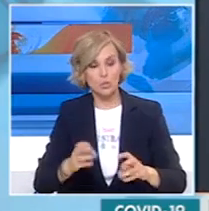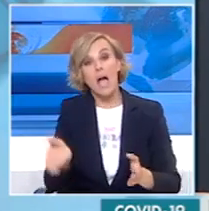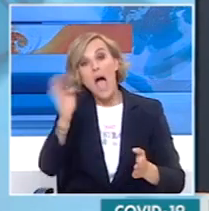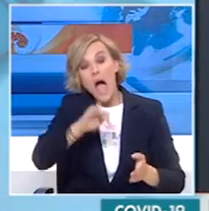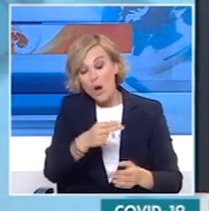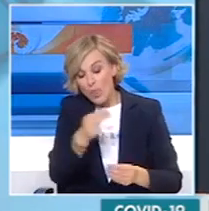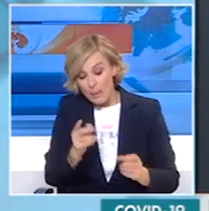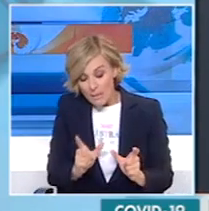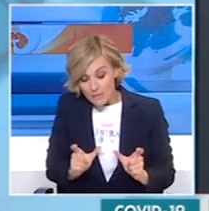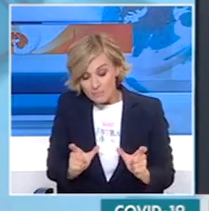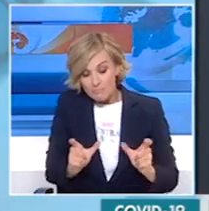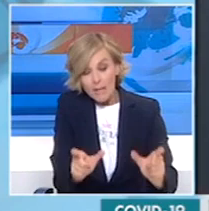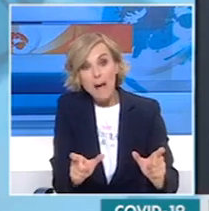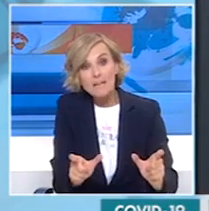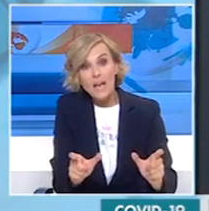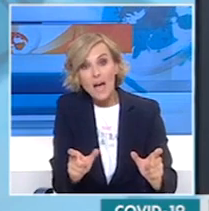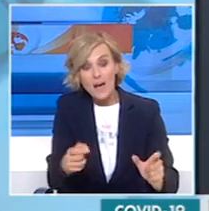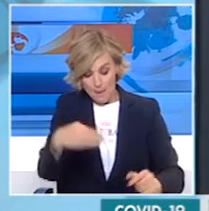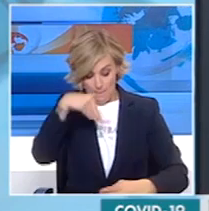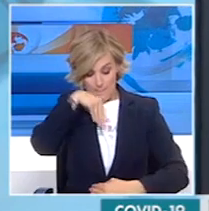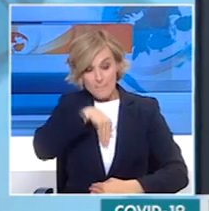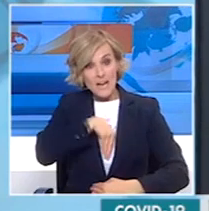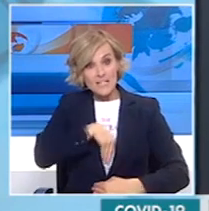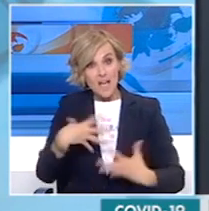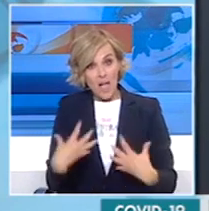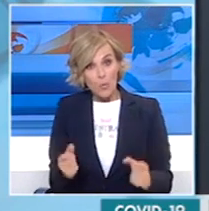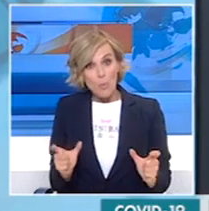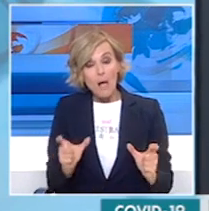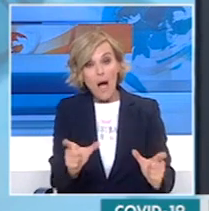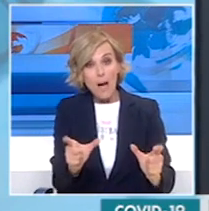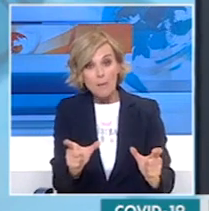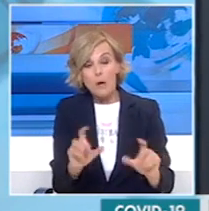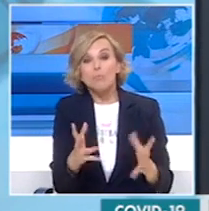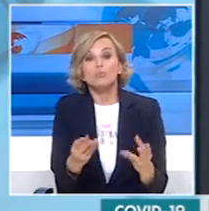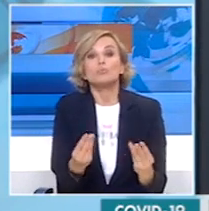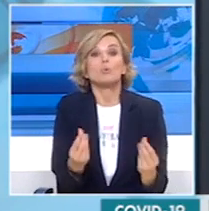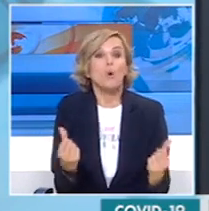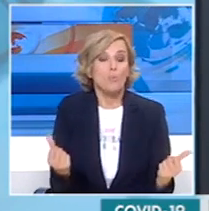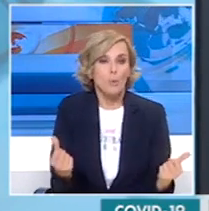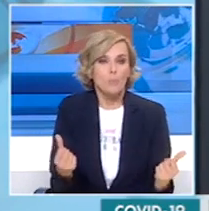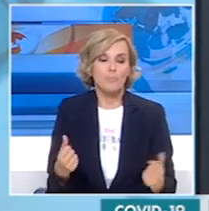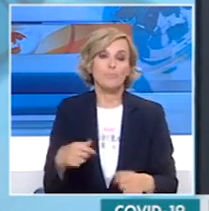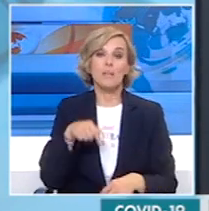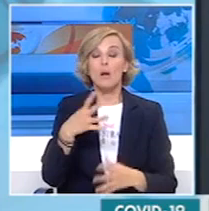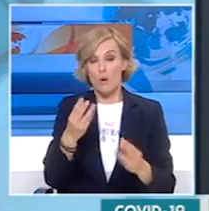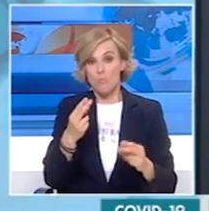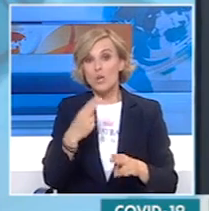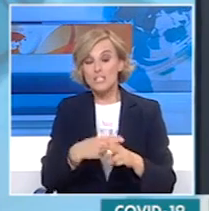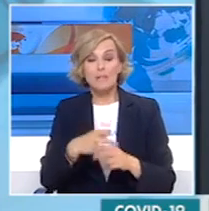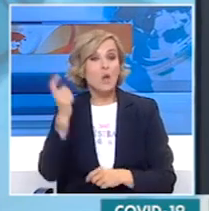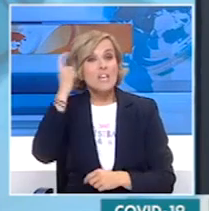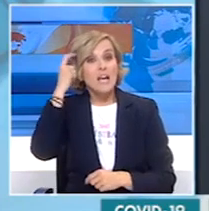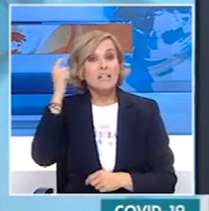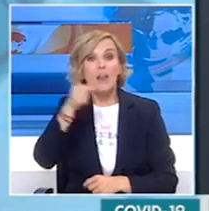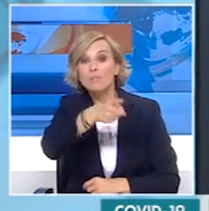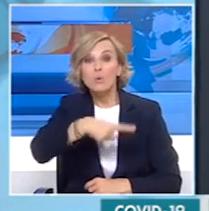χρησιμεύσει σταδιακά και σε μέτρα αποφόρτισης του περιορισμού. Θεωρώ ότι είναι πολύ σημαντικό να το κατανοήσει ο κόσμος,